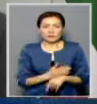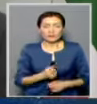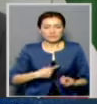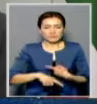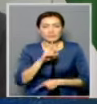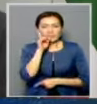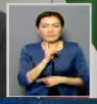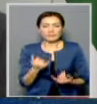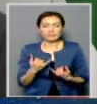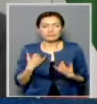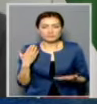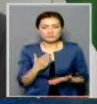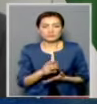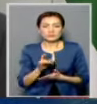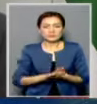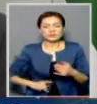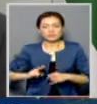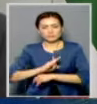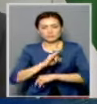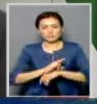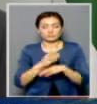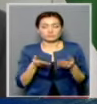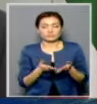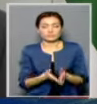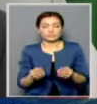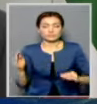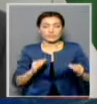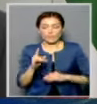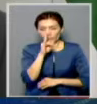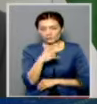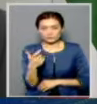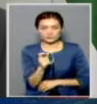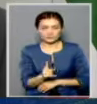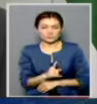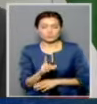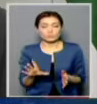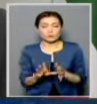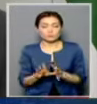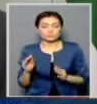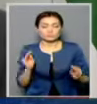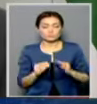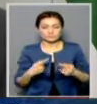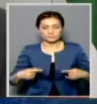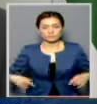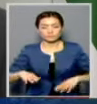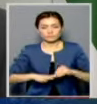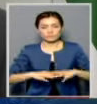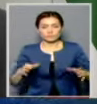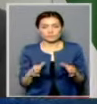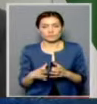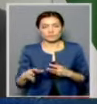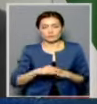Бизнеске қолайлы жағдай бар. Енді тікұшақ, кеме құрастыру, мұнай-газ инжинирингі, мотор құрастыру сынды салалардағы